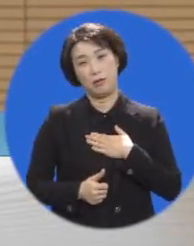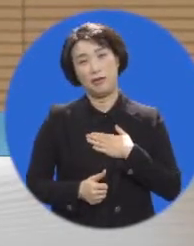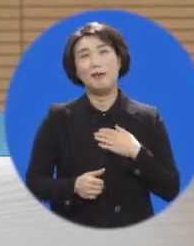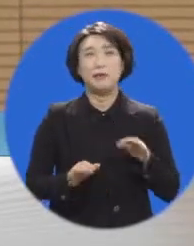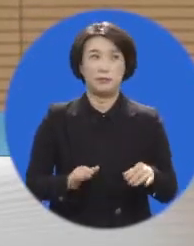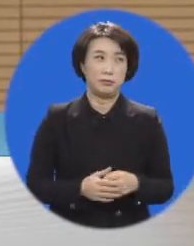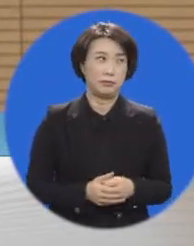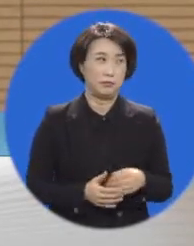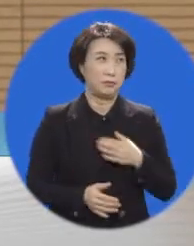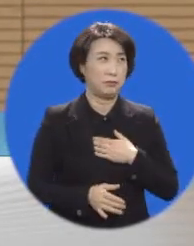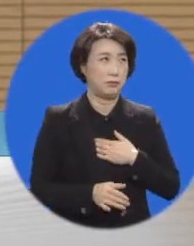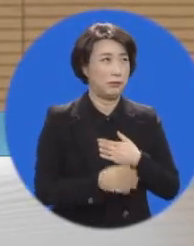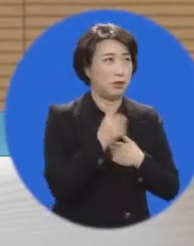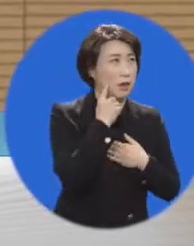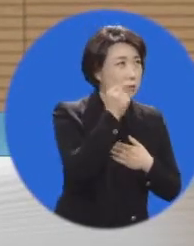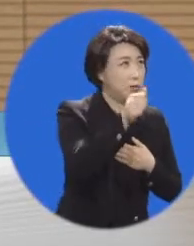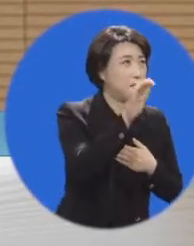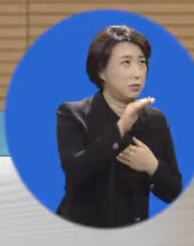저도 아버지